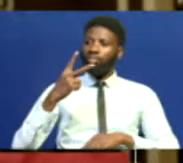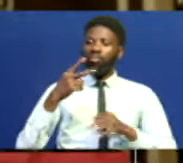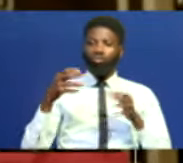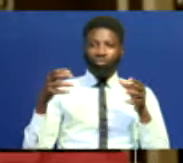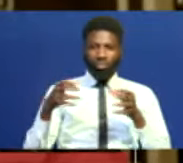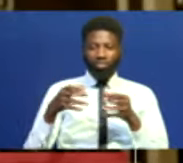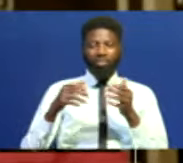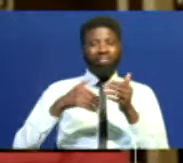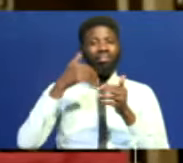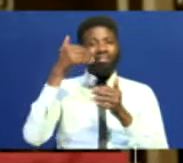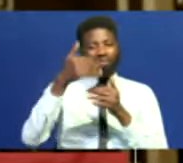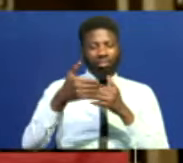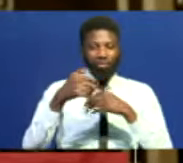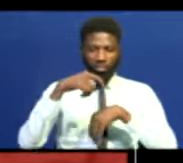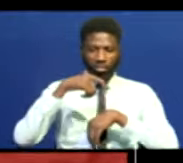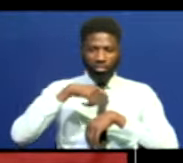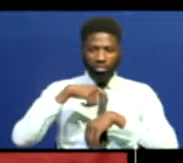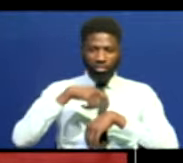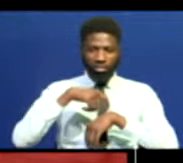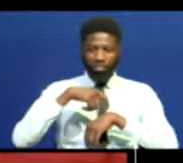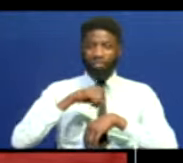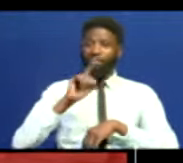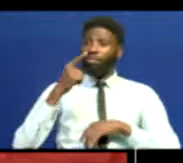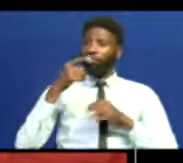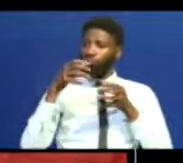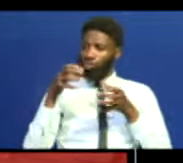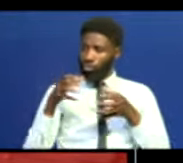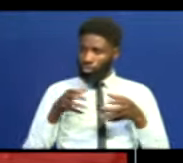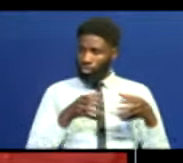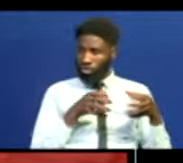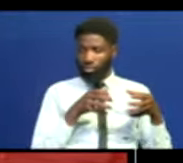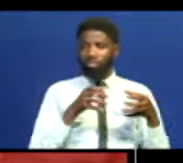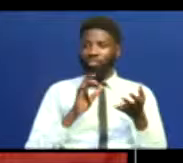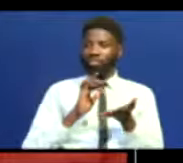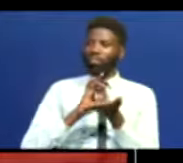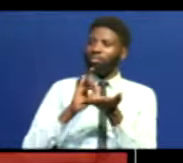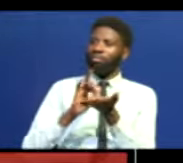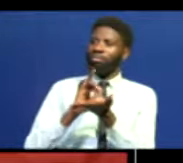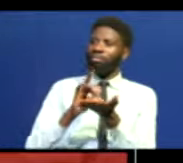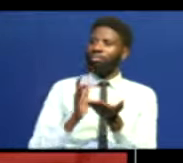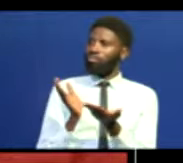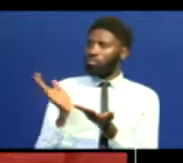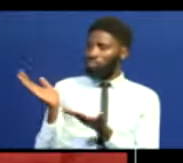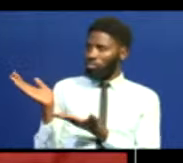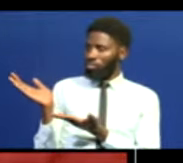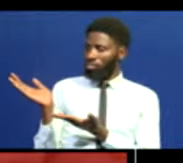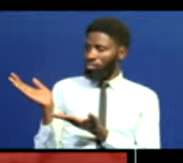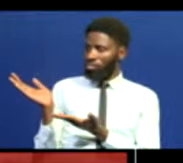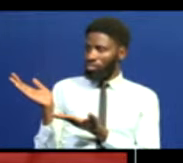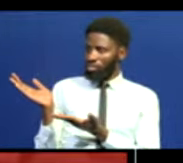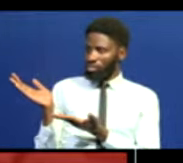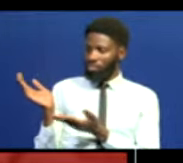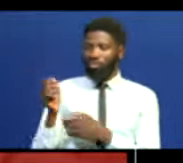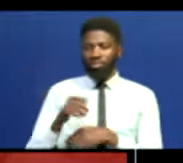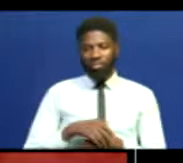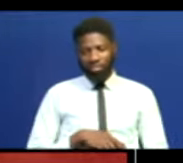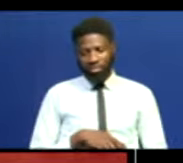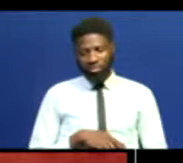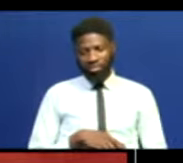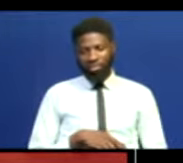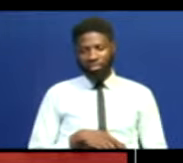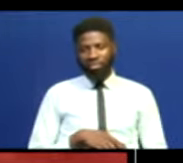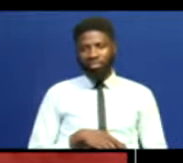ikafika sasa wakati wa first generation ilikuwa ni hiyo Santuri. Hiyo wakati hiyo music ilikuwa Santuri